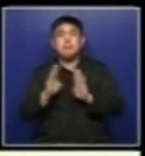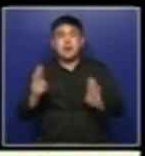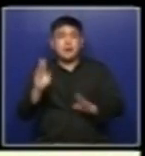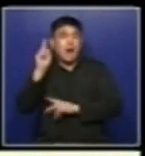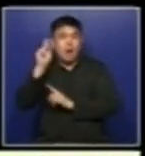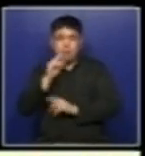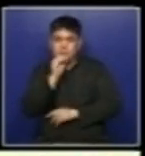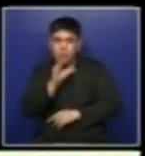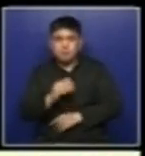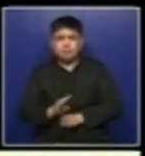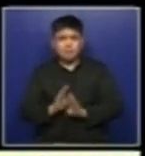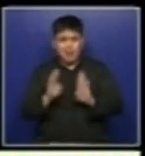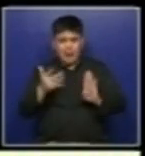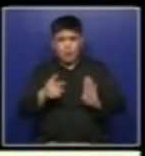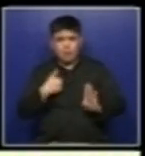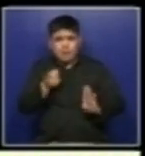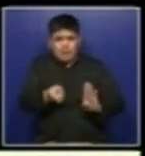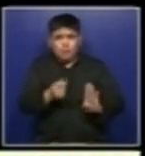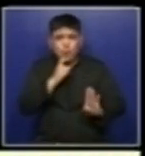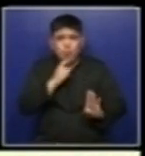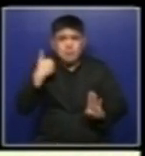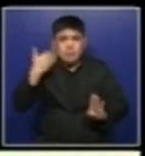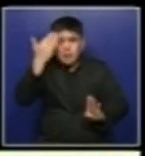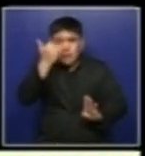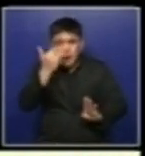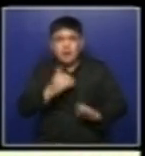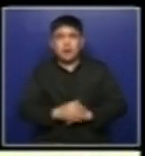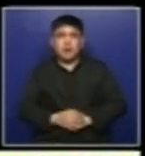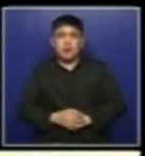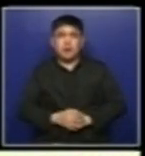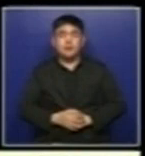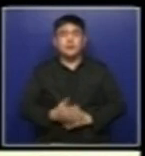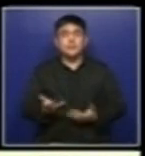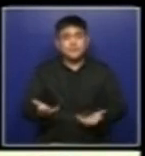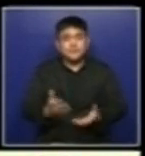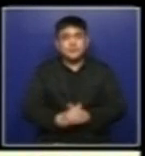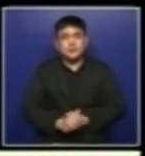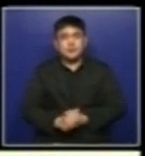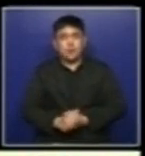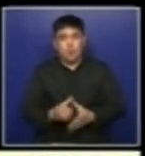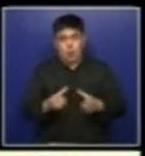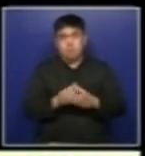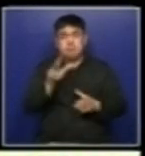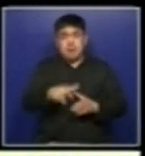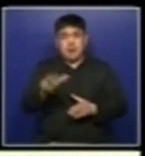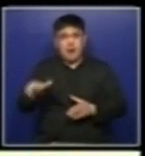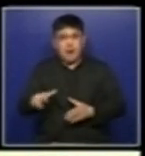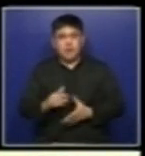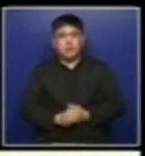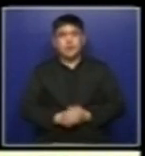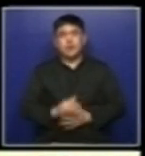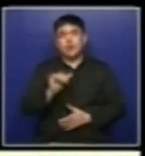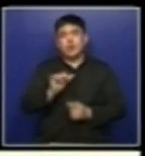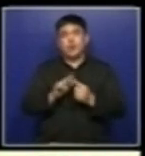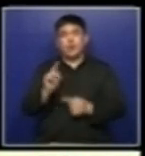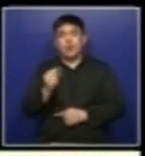ออ ถูกไหม ค่ะ แล้วโจ้ยุทธพงศ์รู้ได้อย่างไรจากพรรคเพื่อไทยคุณโจ้ยุทธพงศ์จรัสเส